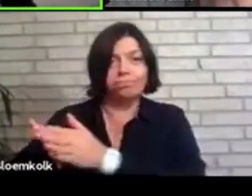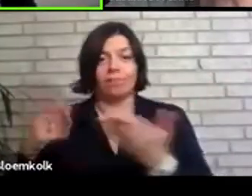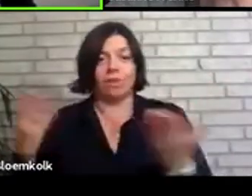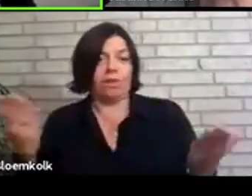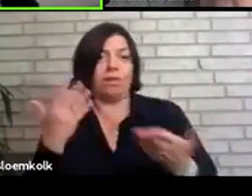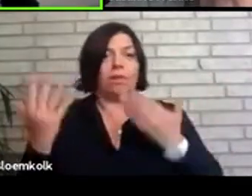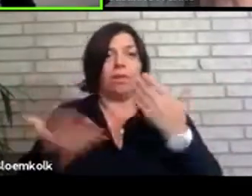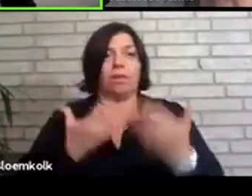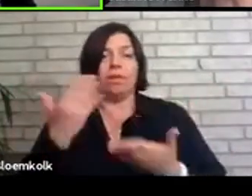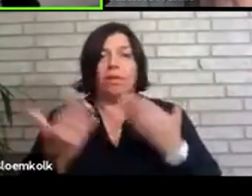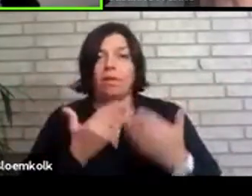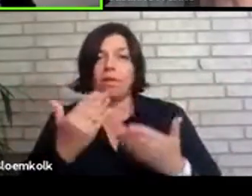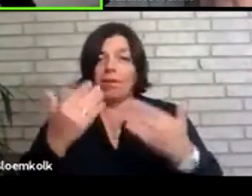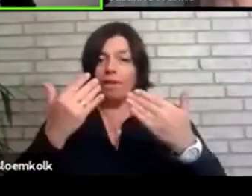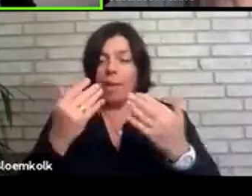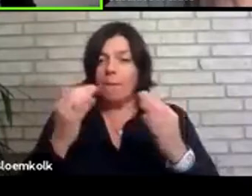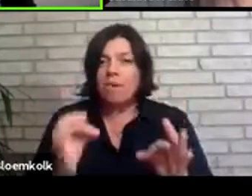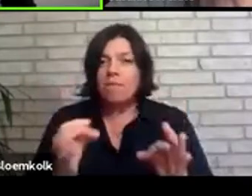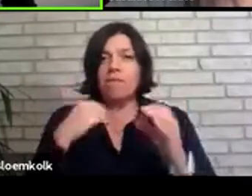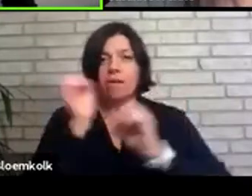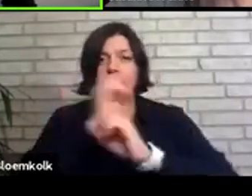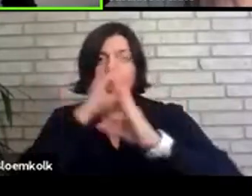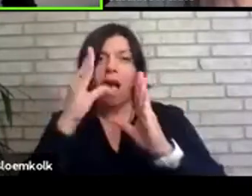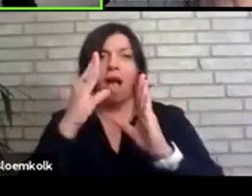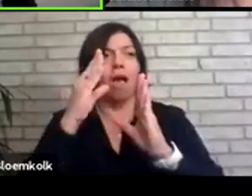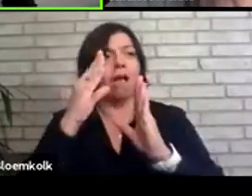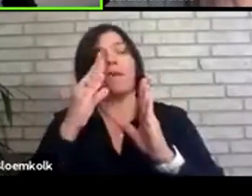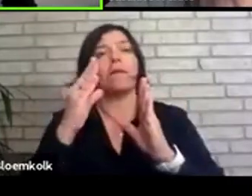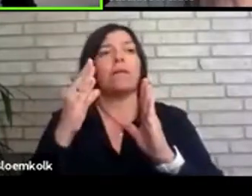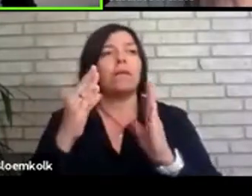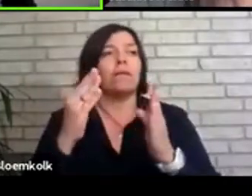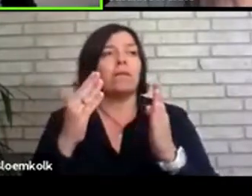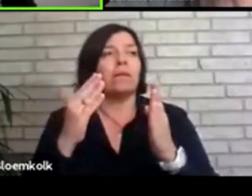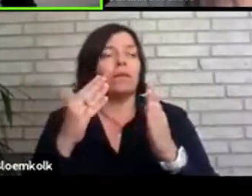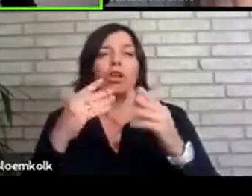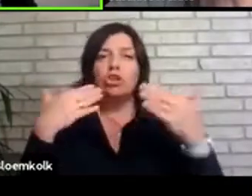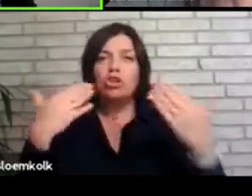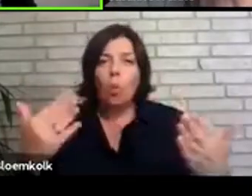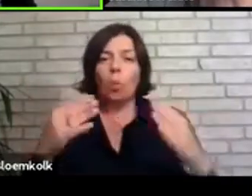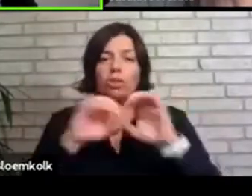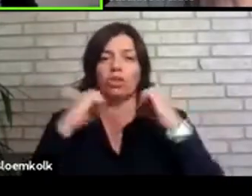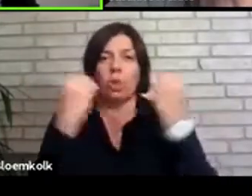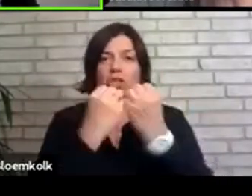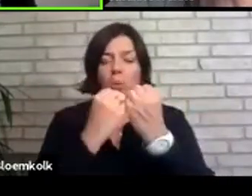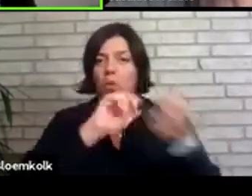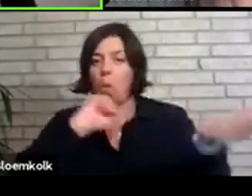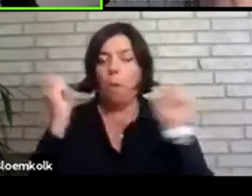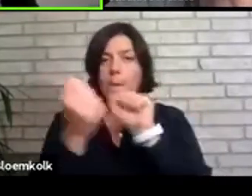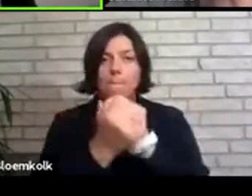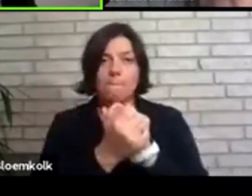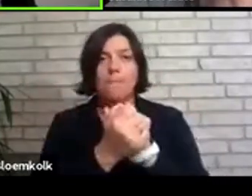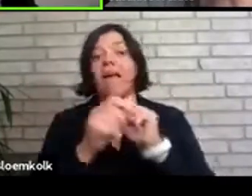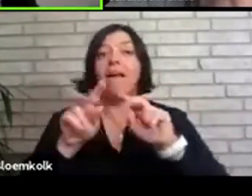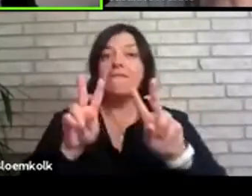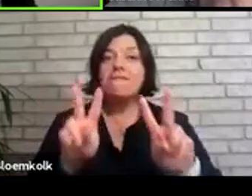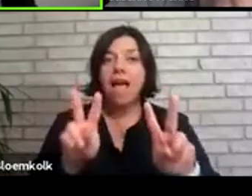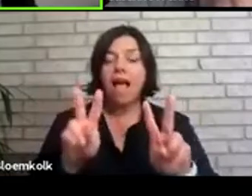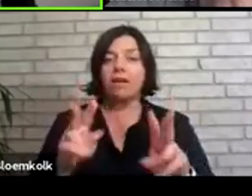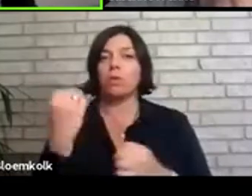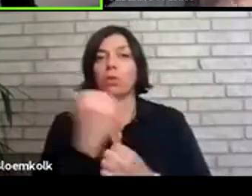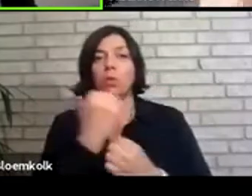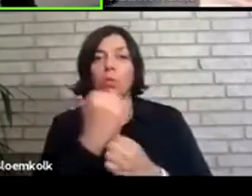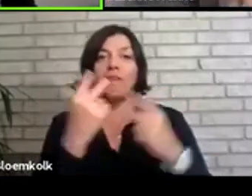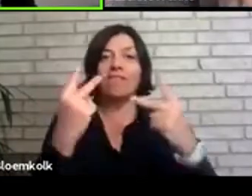viel offensichtlicher, wie bedeutsam die Fans sind. Und in dem Zusammenhang hat sich ja dann unser Fußball entwickelt und Zukunft